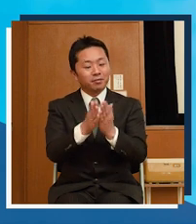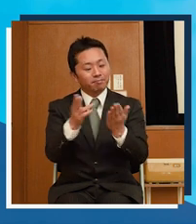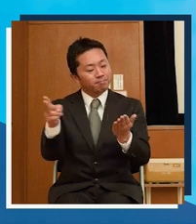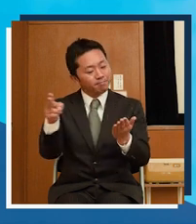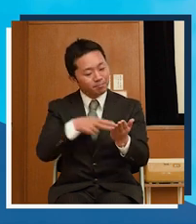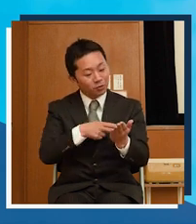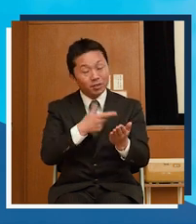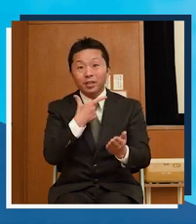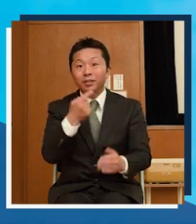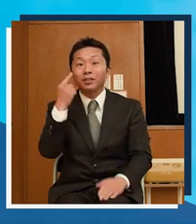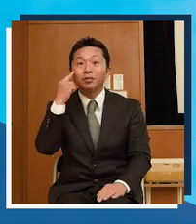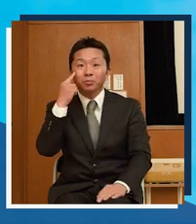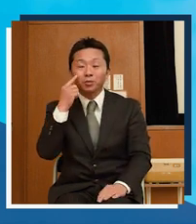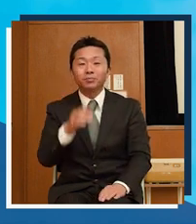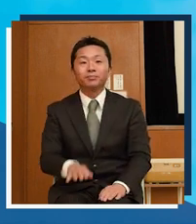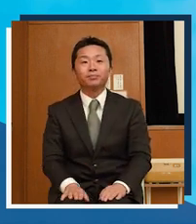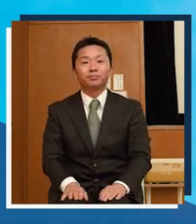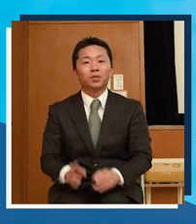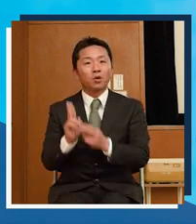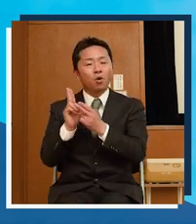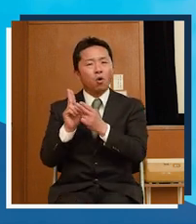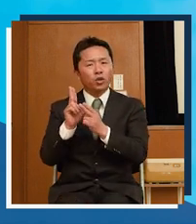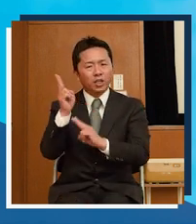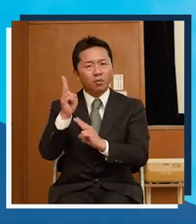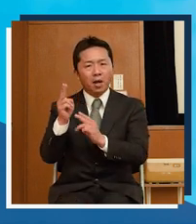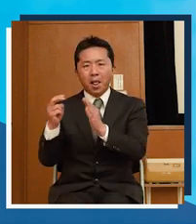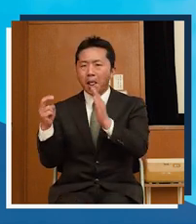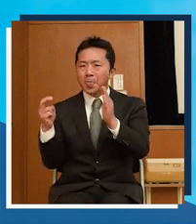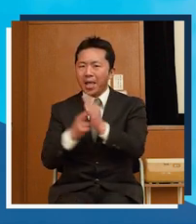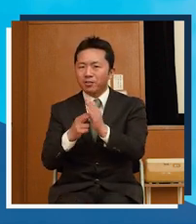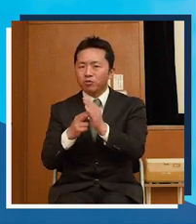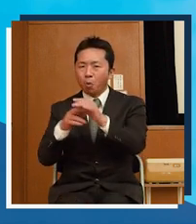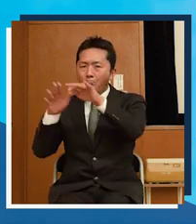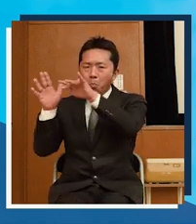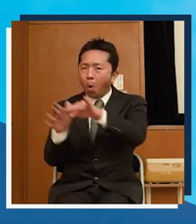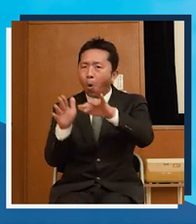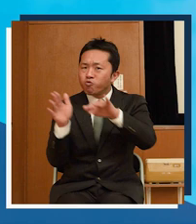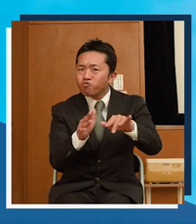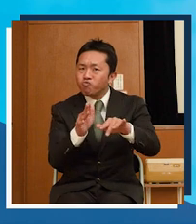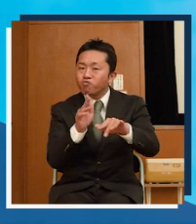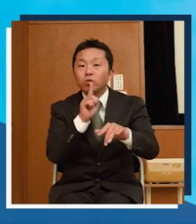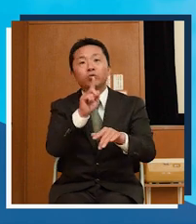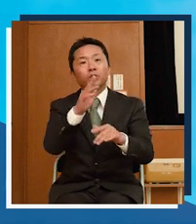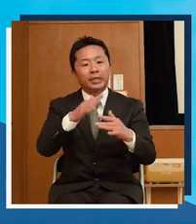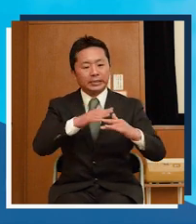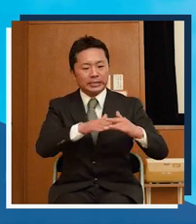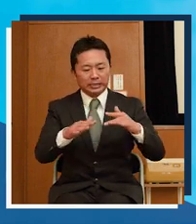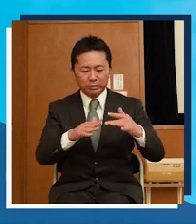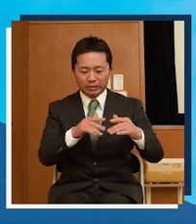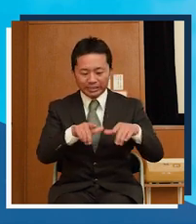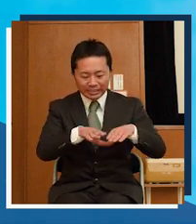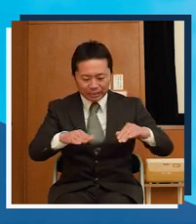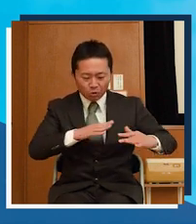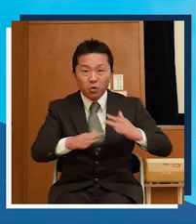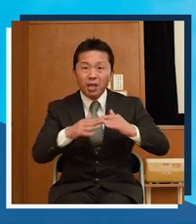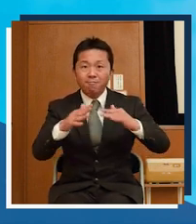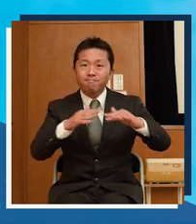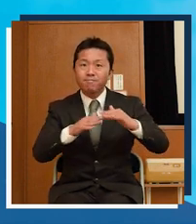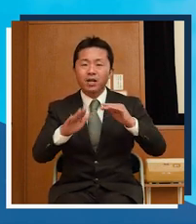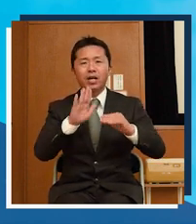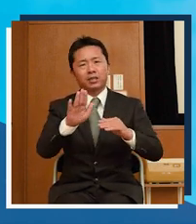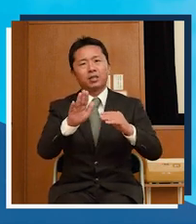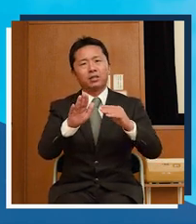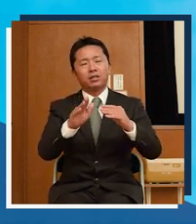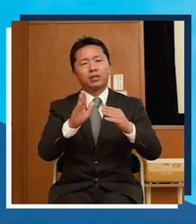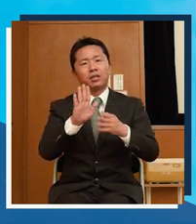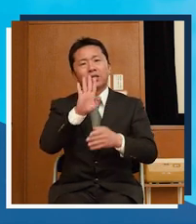になさってください沖縄では鉄の防風と呼ばれる市場を稀に見る地上線が行われました県民の4人